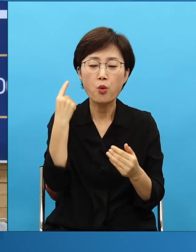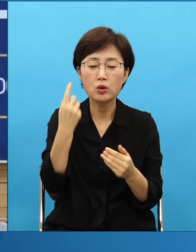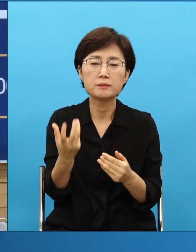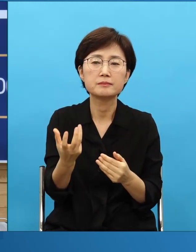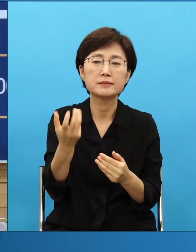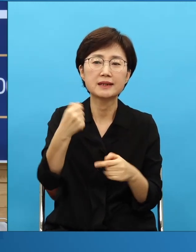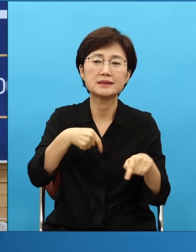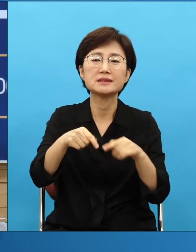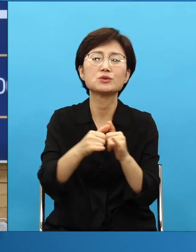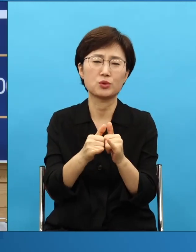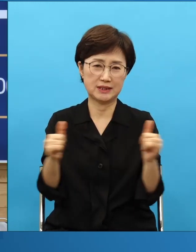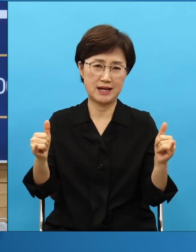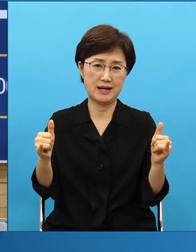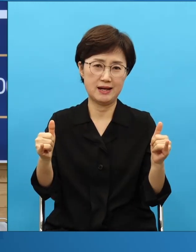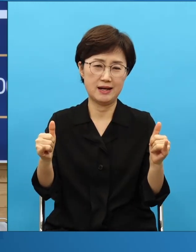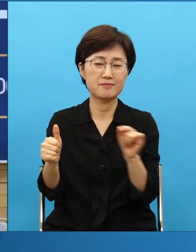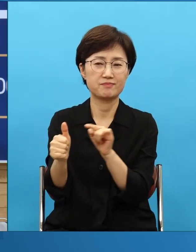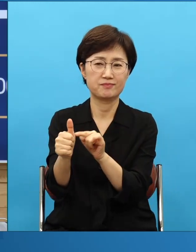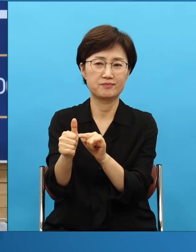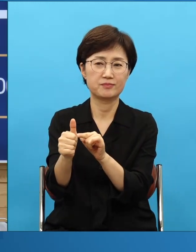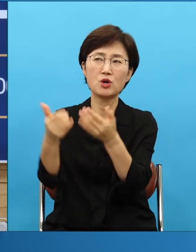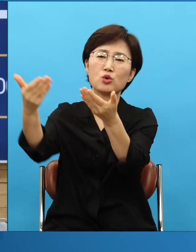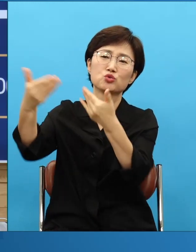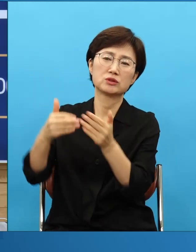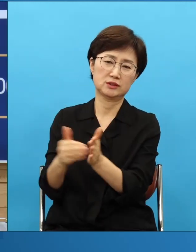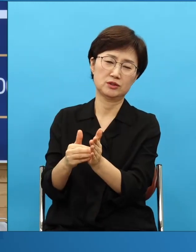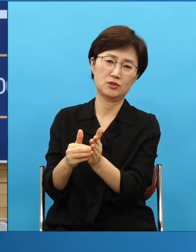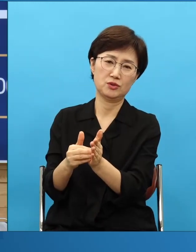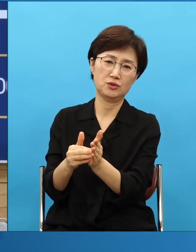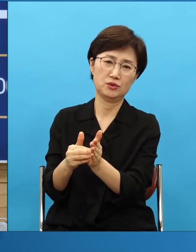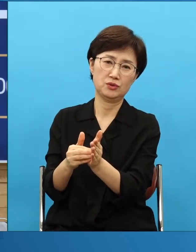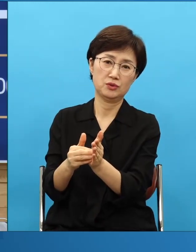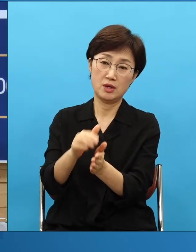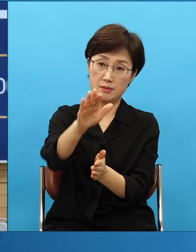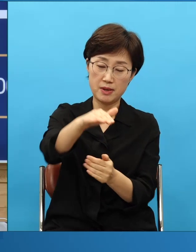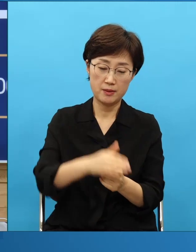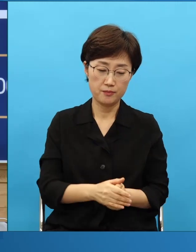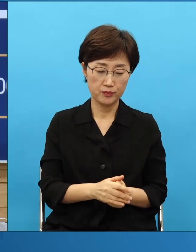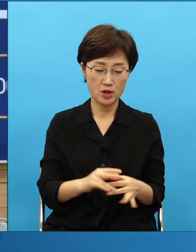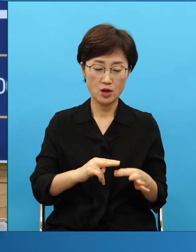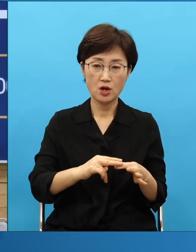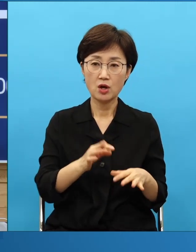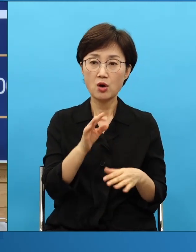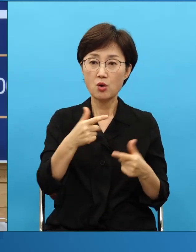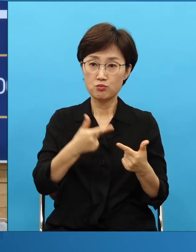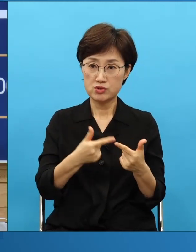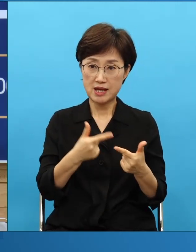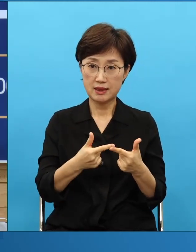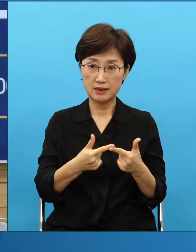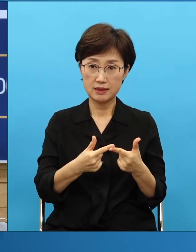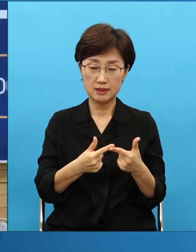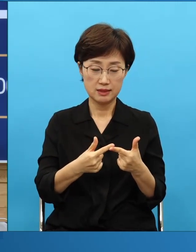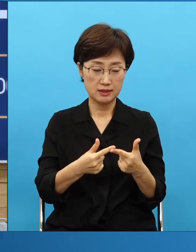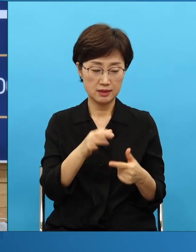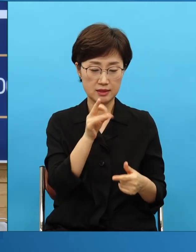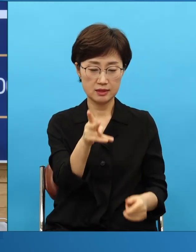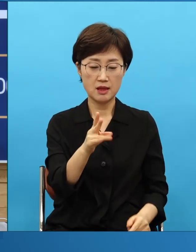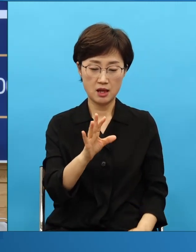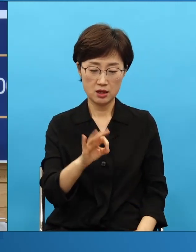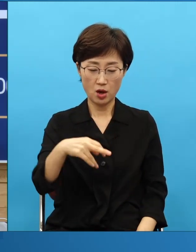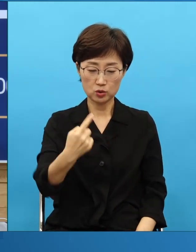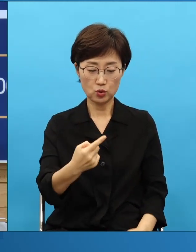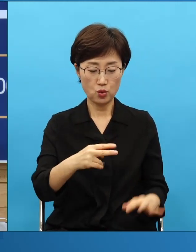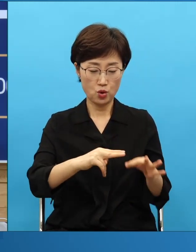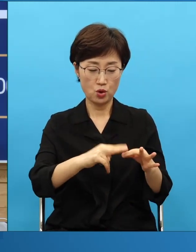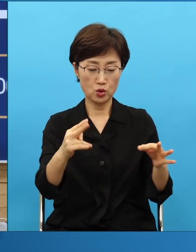a new leader. 굉장히 중요하죠. This is very important. 나는 우리 영도는 참 축복이다 싶은데요.